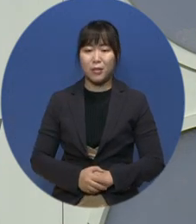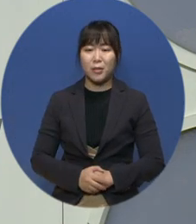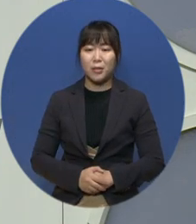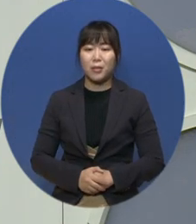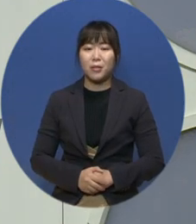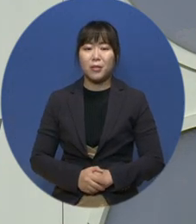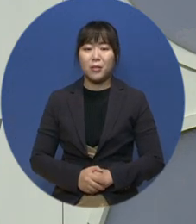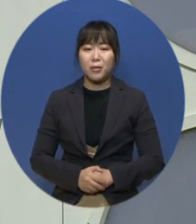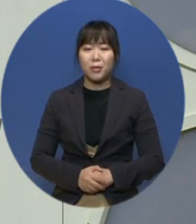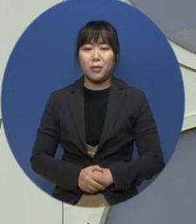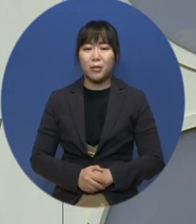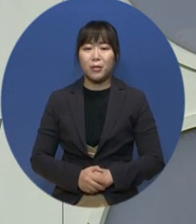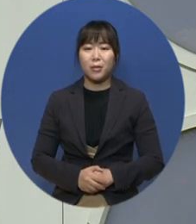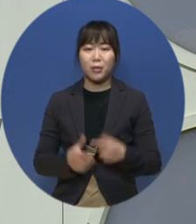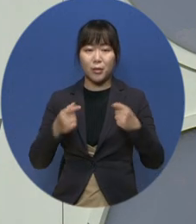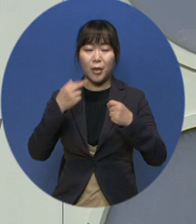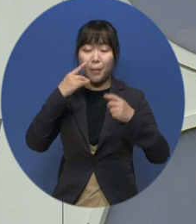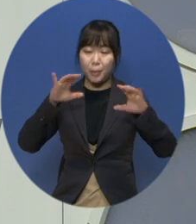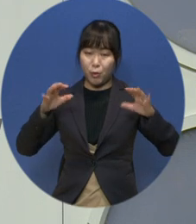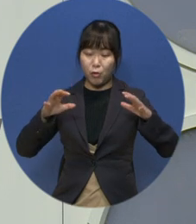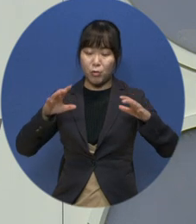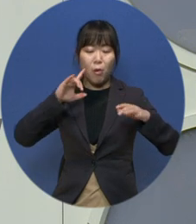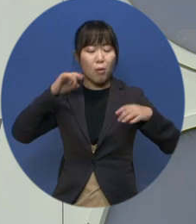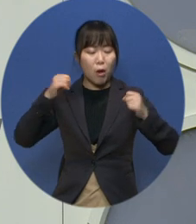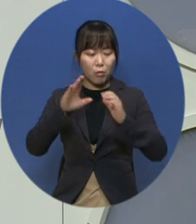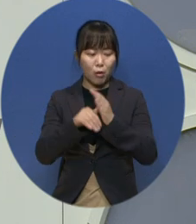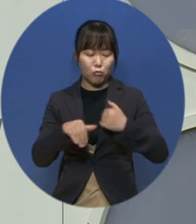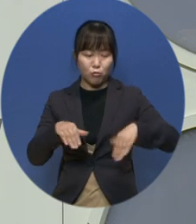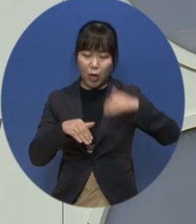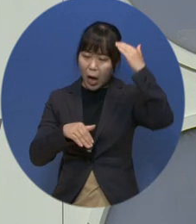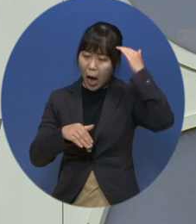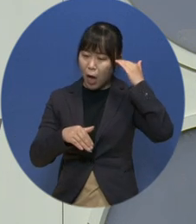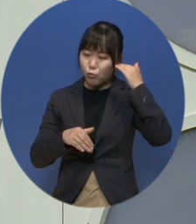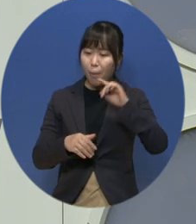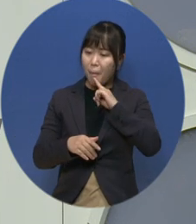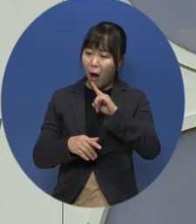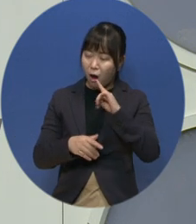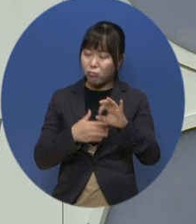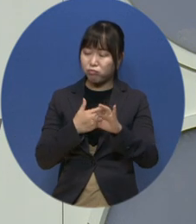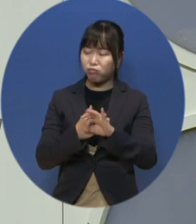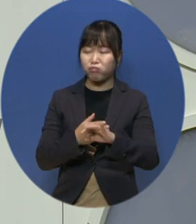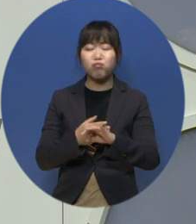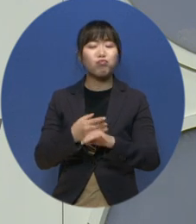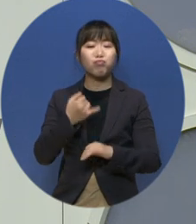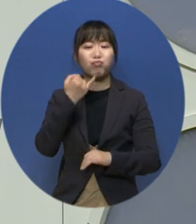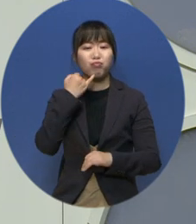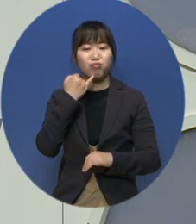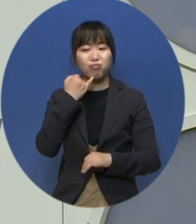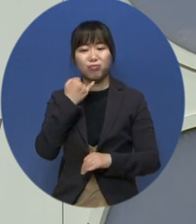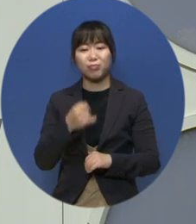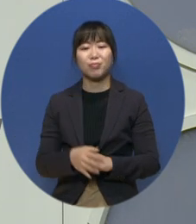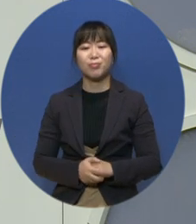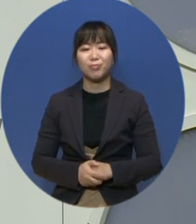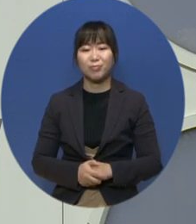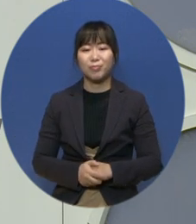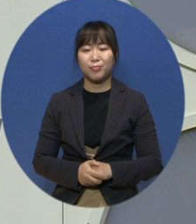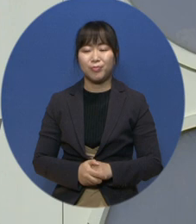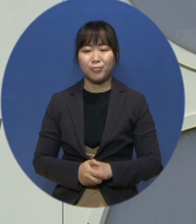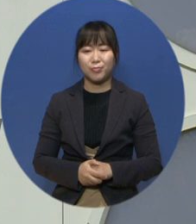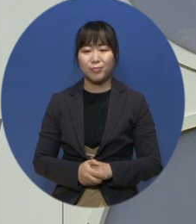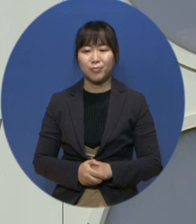그런 측면에서 미국에서 공연을 하면서 우리말로 공연해도 굉장히 스스럼 없었다고 생각을 했고요. 그 다음에